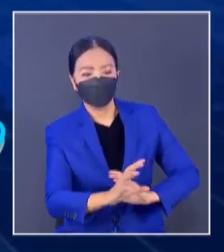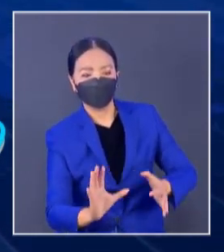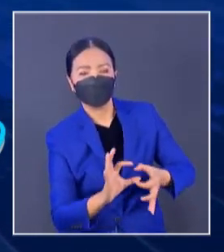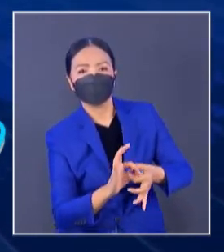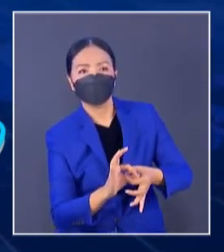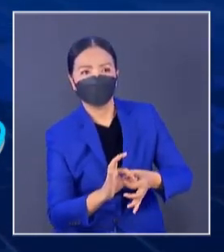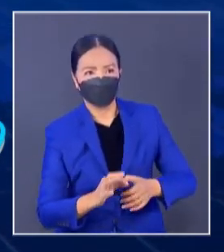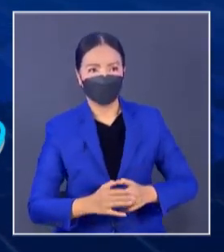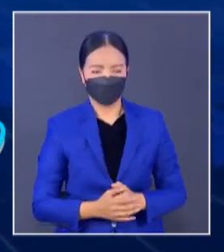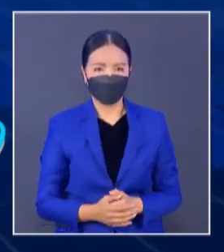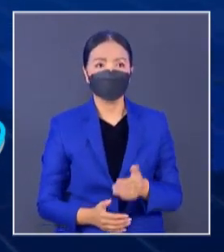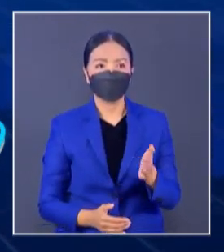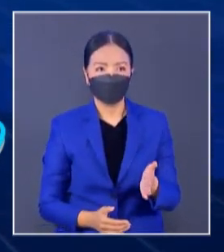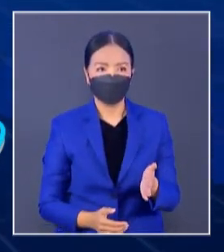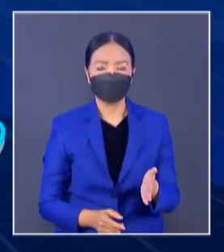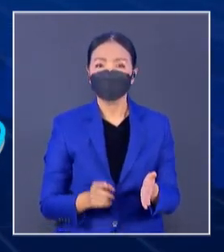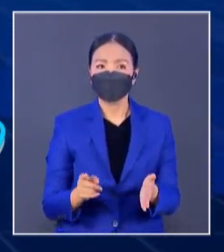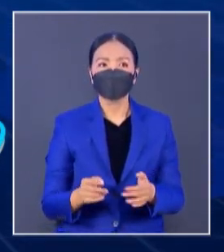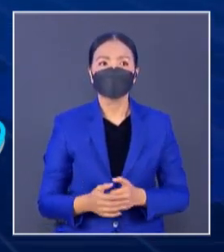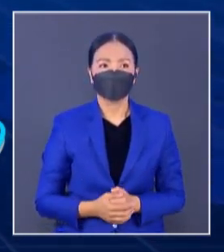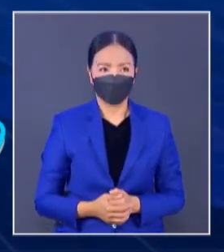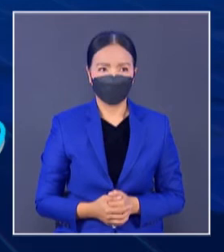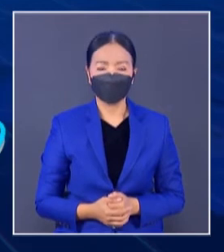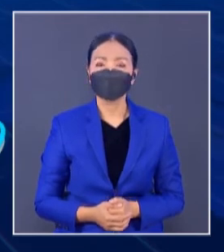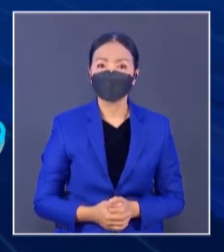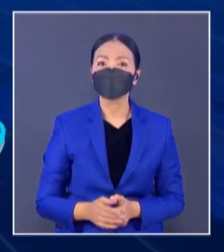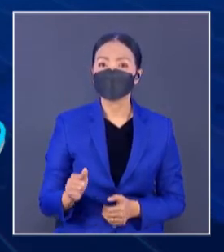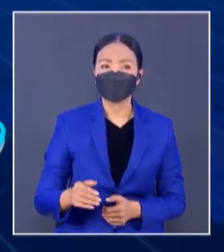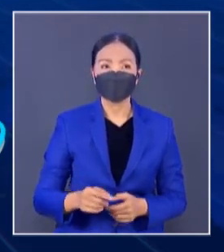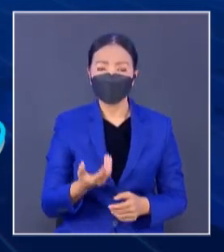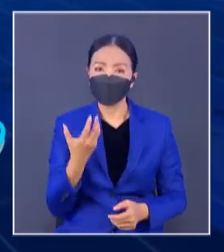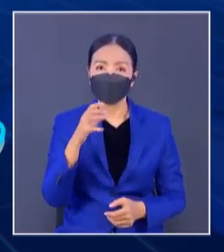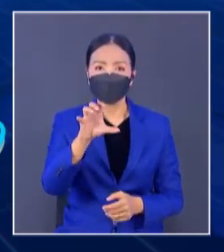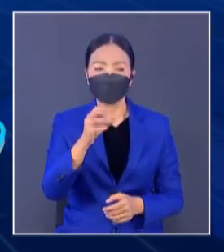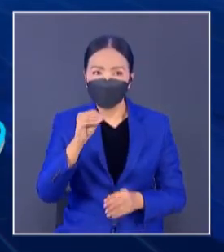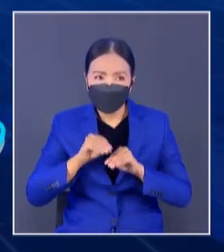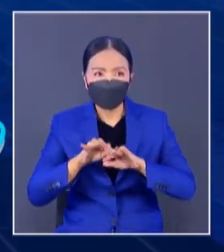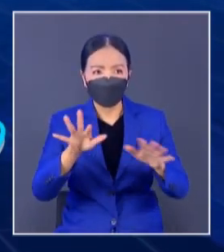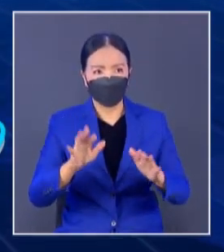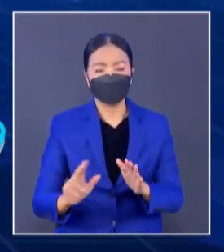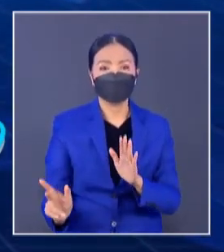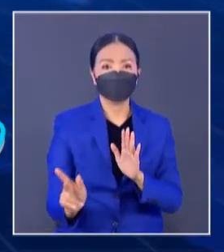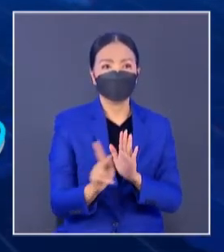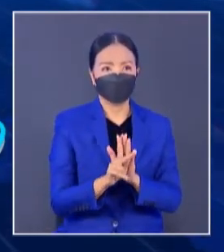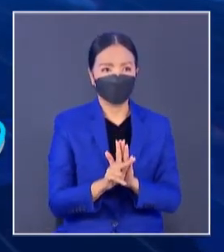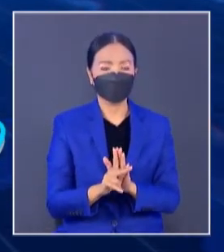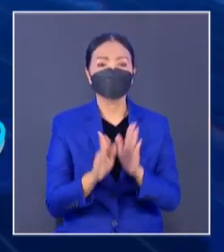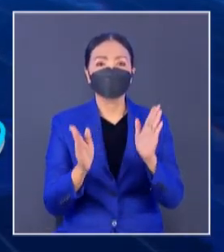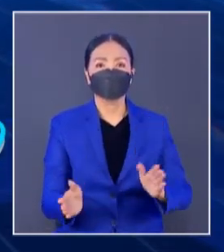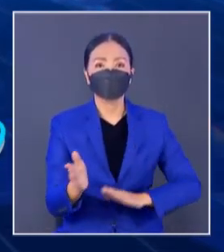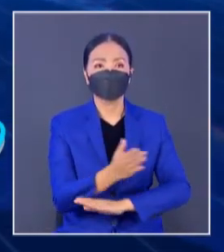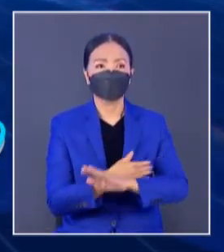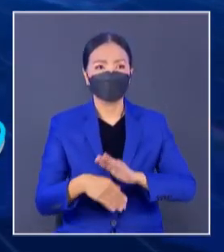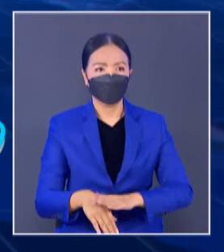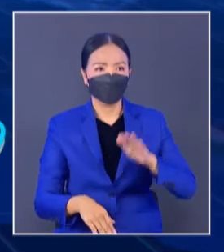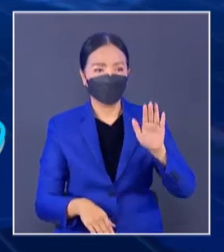ของคลิปเองครับเพราะว่าหลายคนมองว่าก็คุณทำผิดกฎหมายกฎก็คือกฎไปจอดที่ช่องจอดคนพิการก็ส